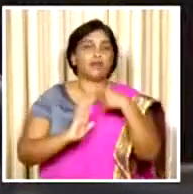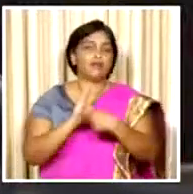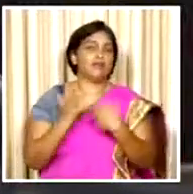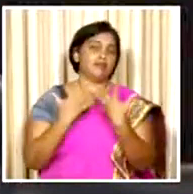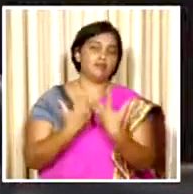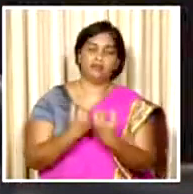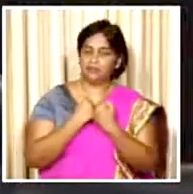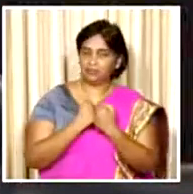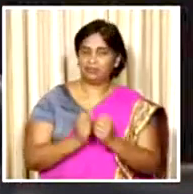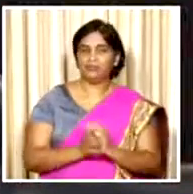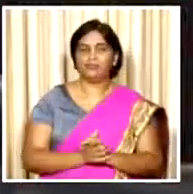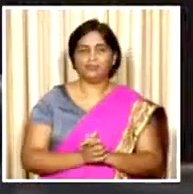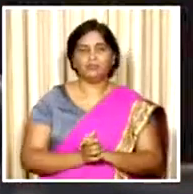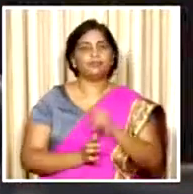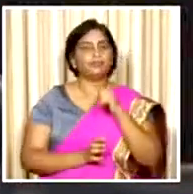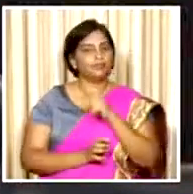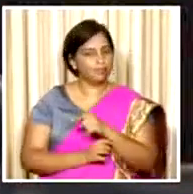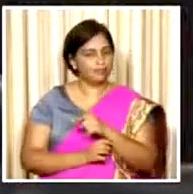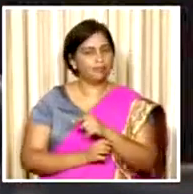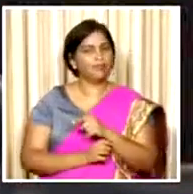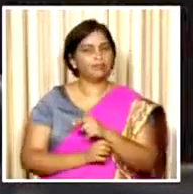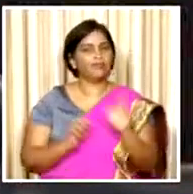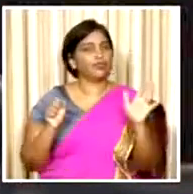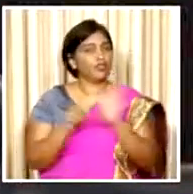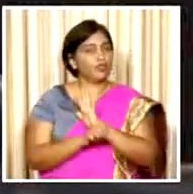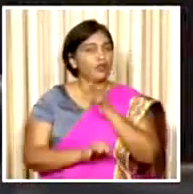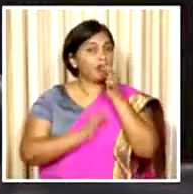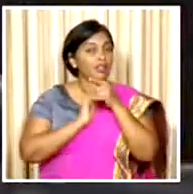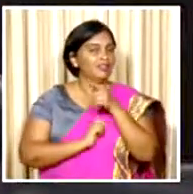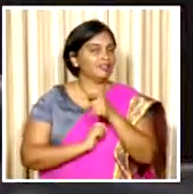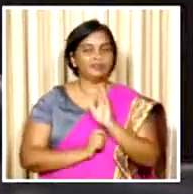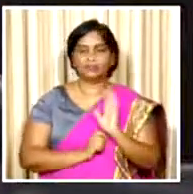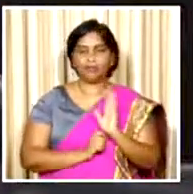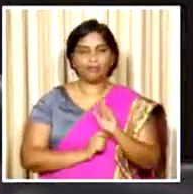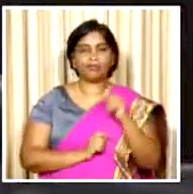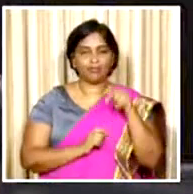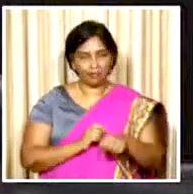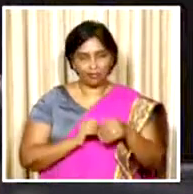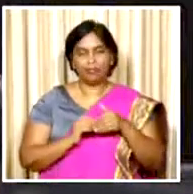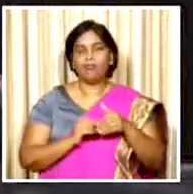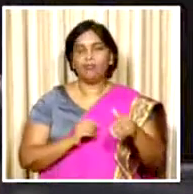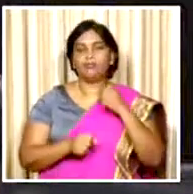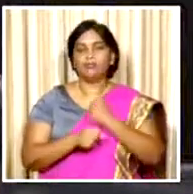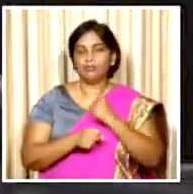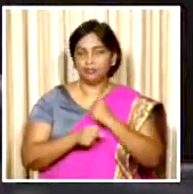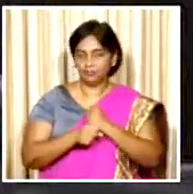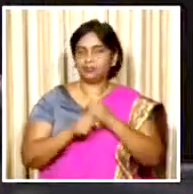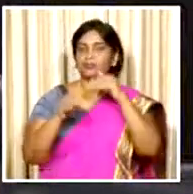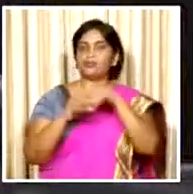බේරගත්තා කියලා. නමුත් ඒ සම්පූර්ණ කතාව නෙවෙයි. මෙතනත් මේ වෙනකොටත් ආණ්ඩුව